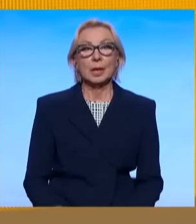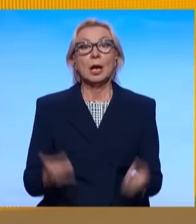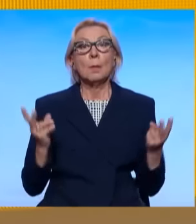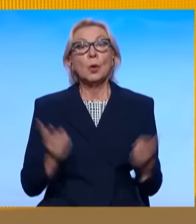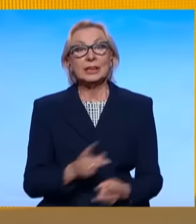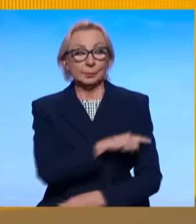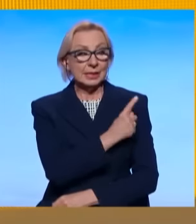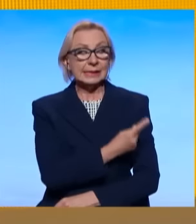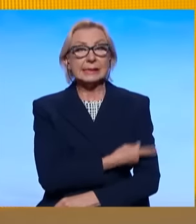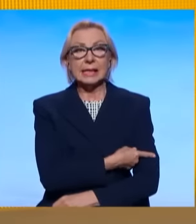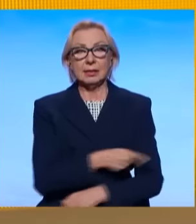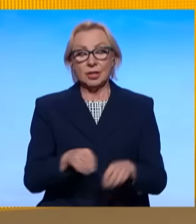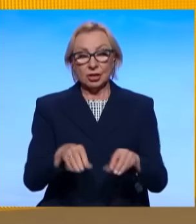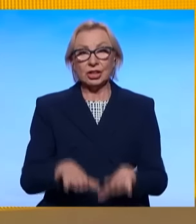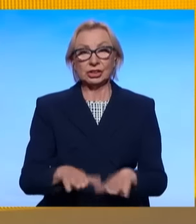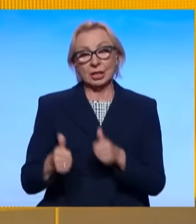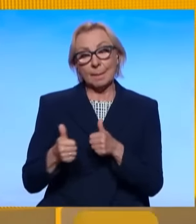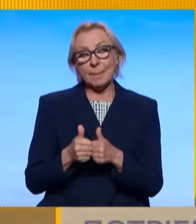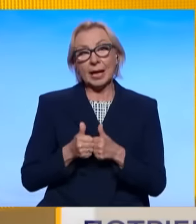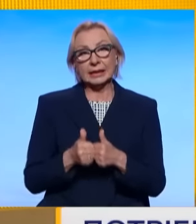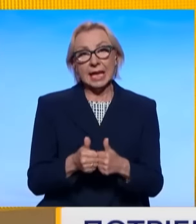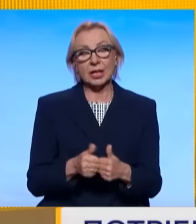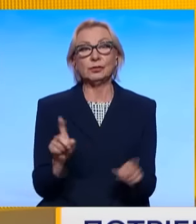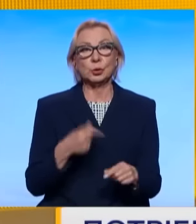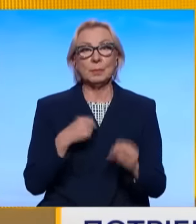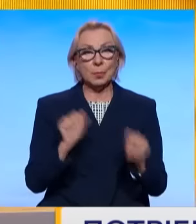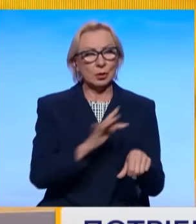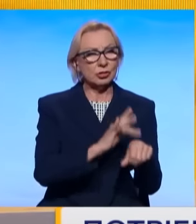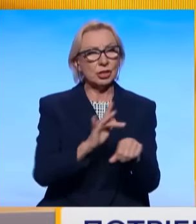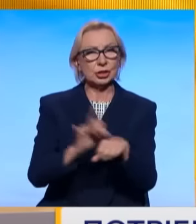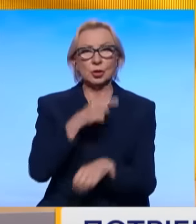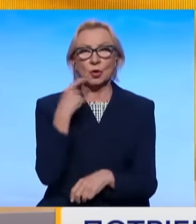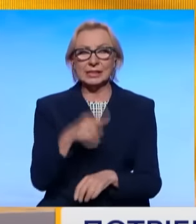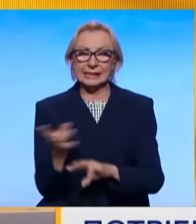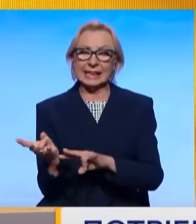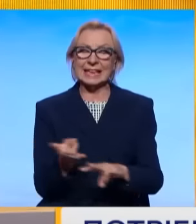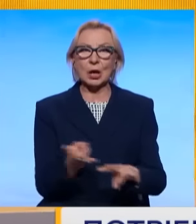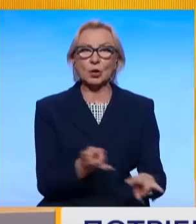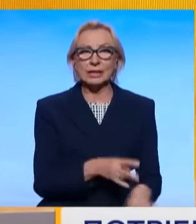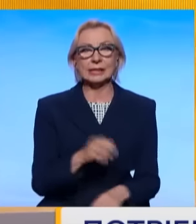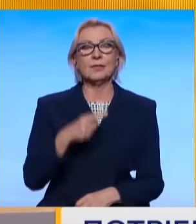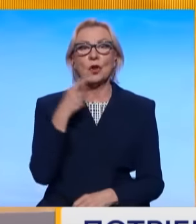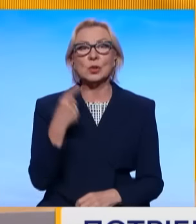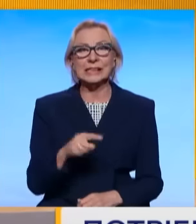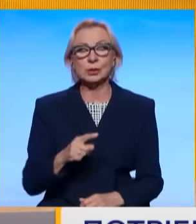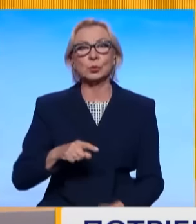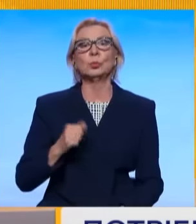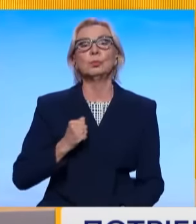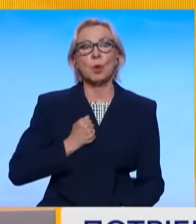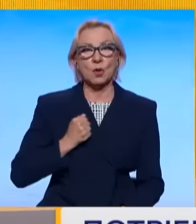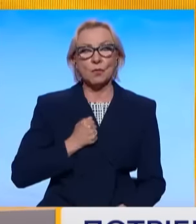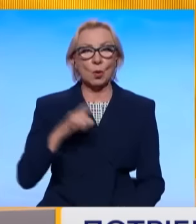Потрібні сильні рішення партнерів, щоб ми могли нищити російських терористів і російську бойову авіацію там, де вони